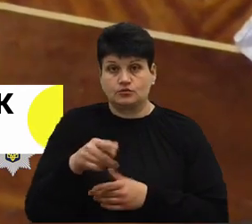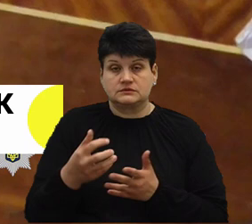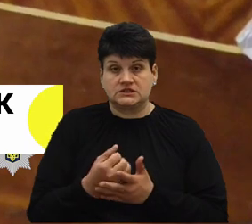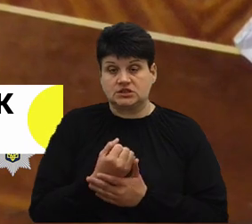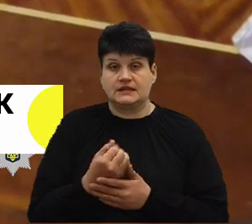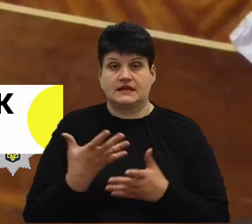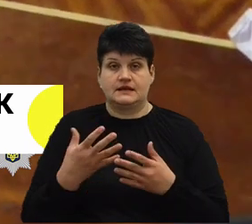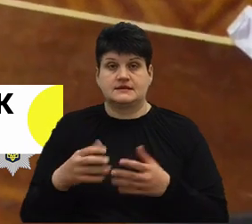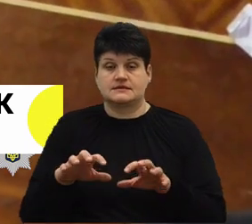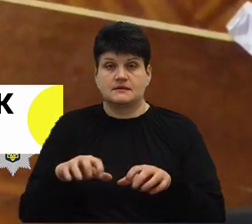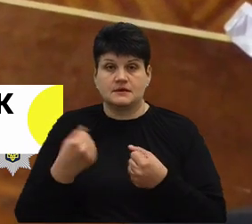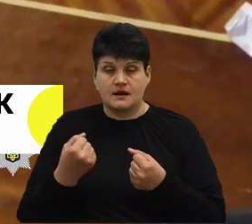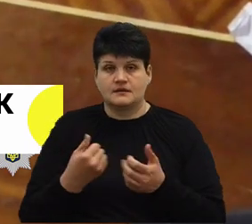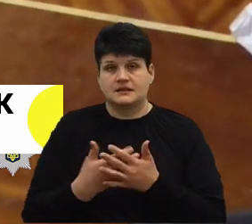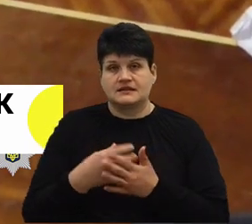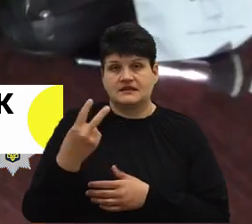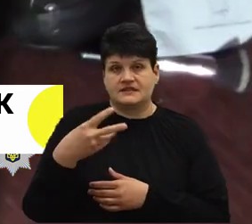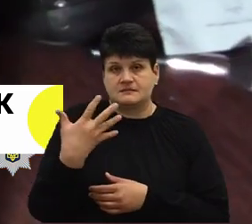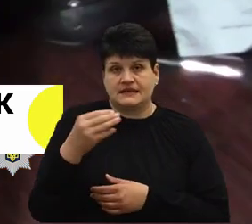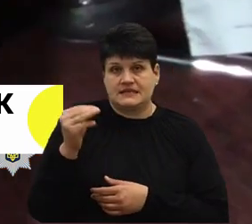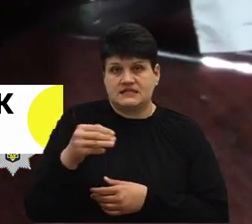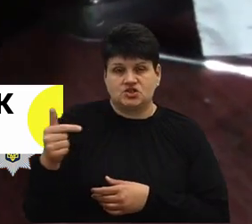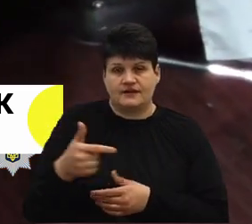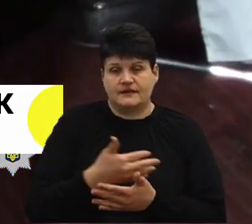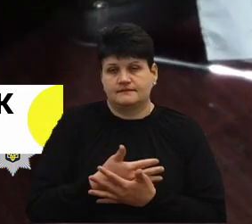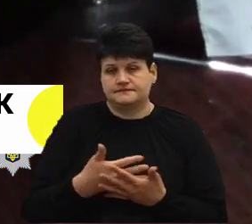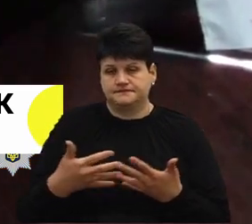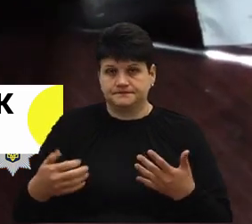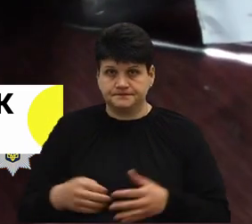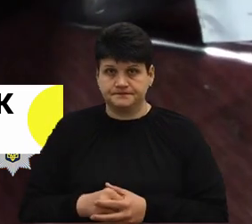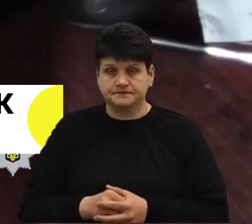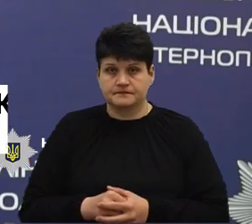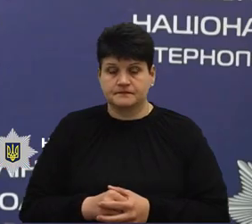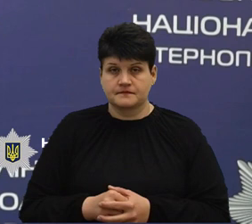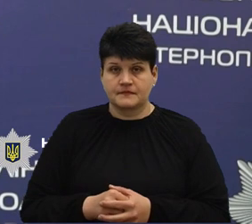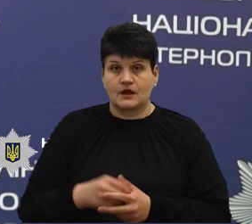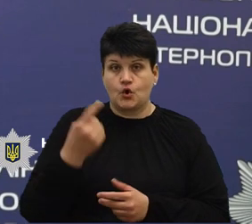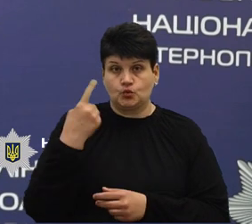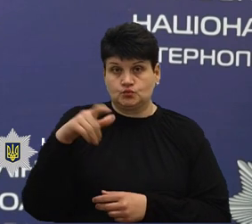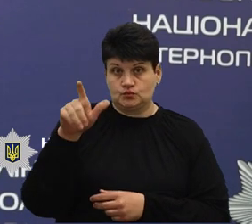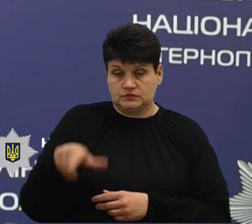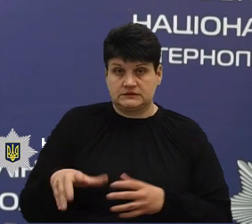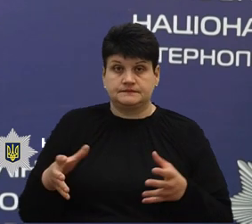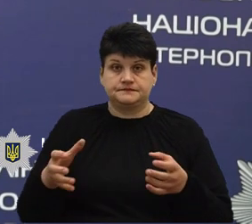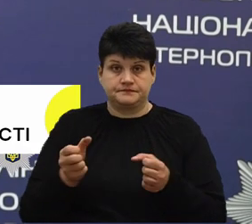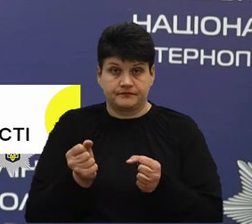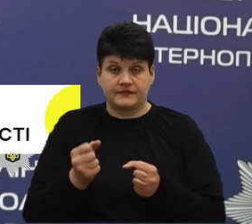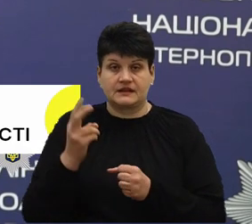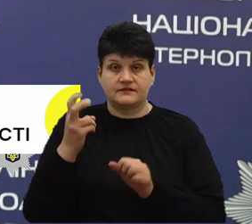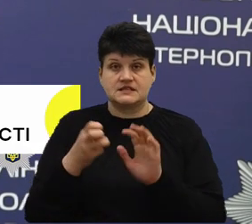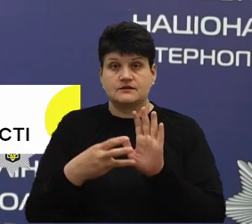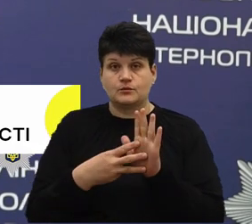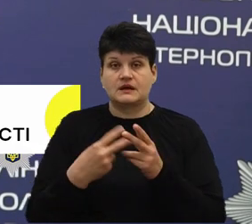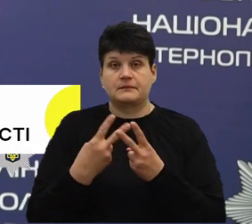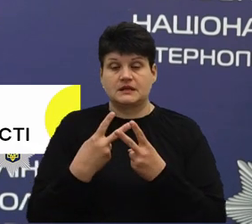та вилучили розфасованого товару на понад 25 тисяч гривень розповідає Марія Мацишин одного фігуранта затримано в порядку статті 208